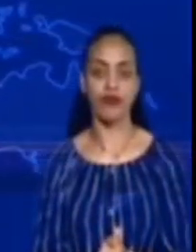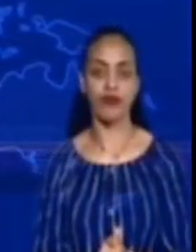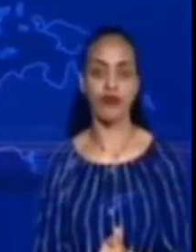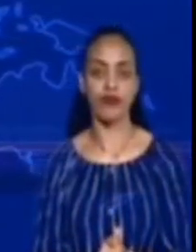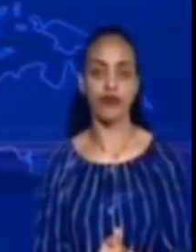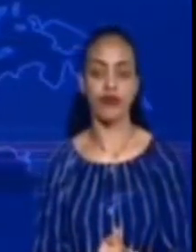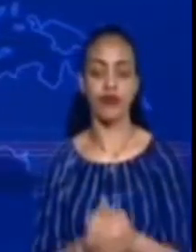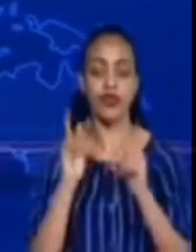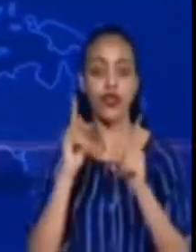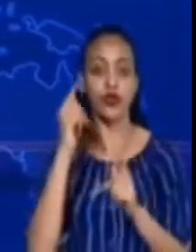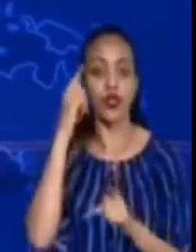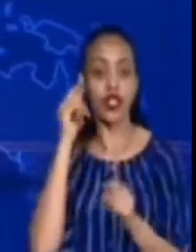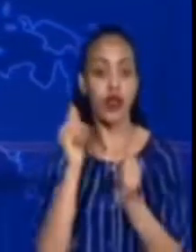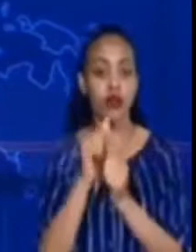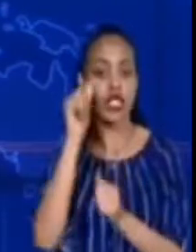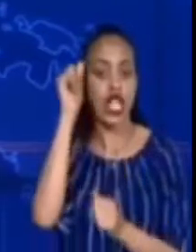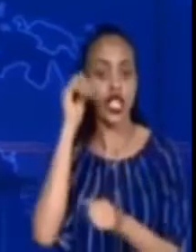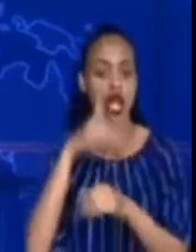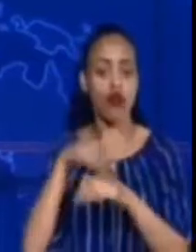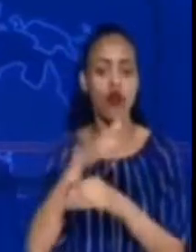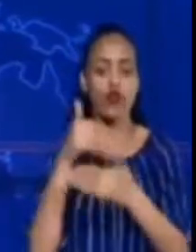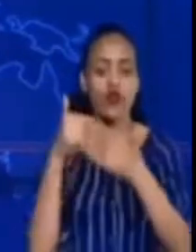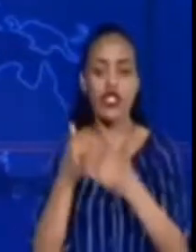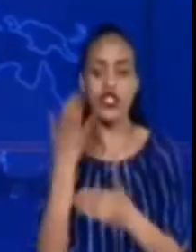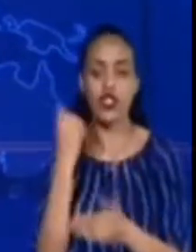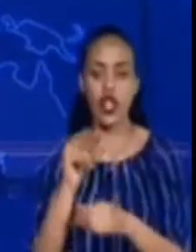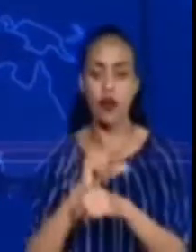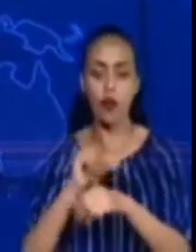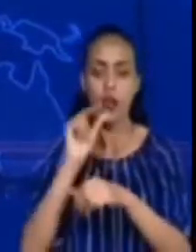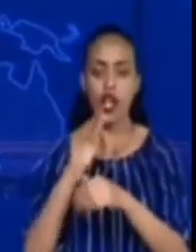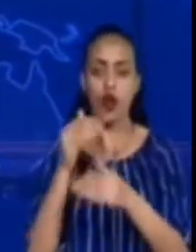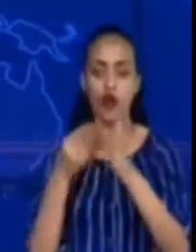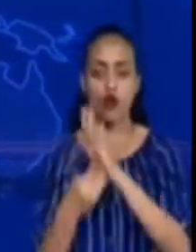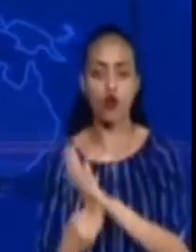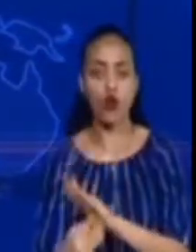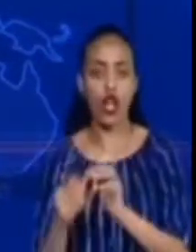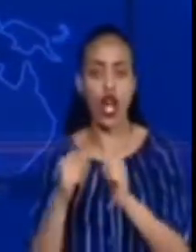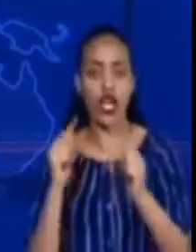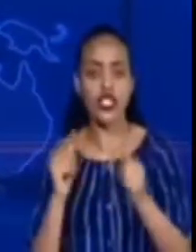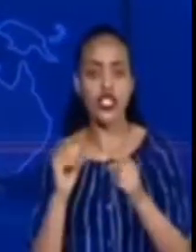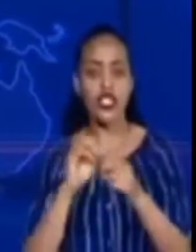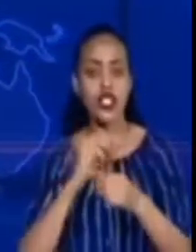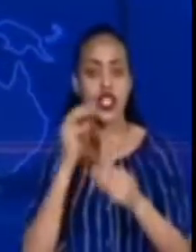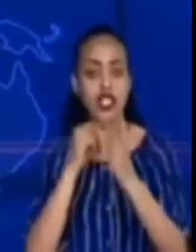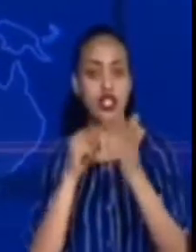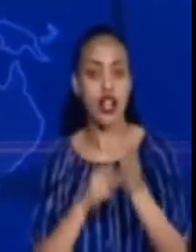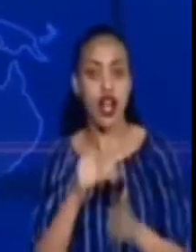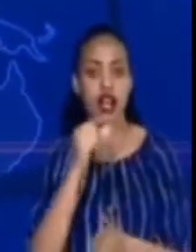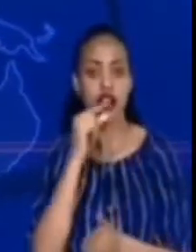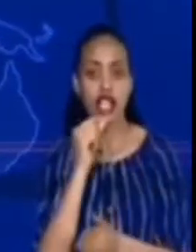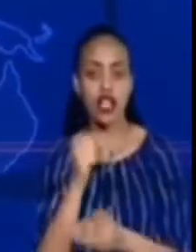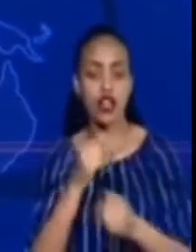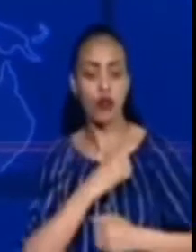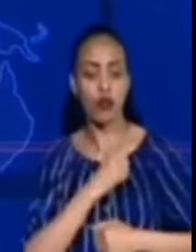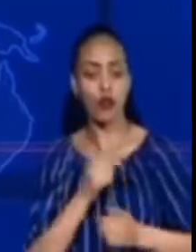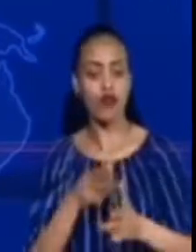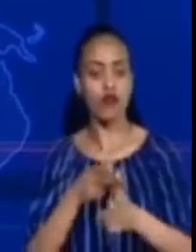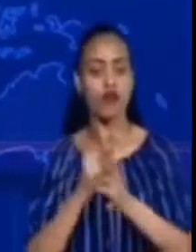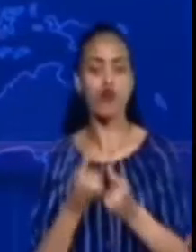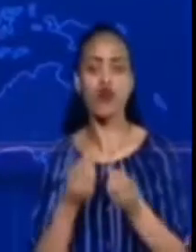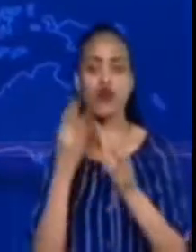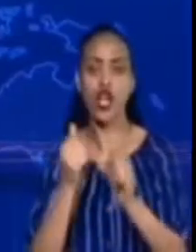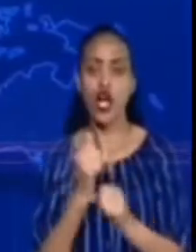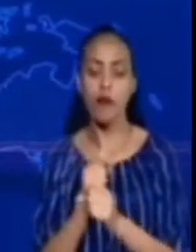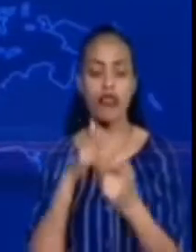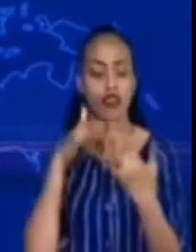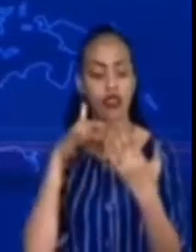እኛ ጋር ግን ኡስታዞቻችን ምንድን ያሉት ገቡ ወደ ሀገር አንድ ያመለጠ ኡስታዝ እኮ የለም እኛ ሀገር ውስጥ አንድ